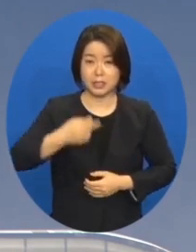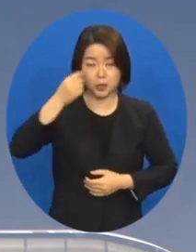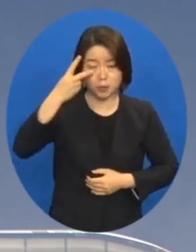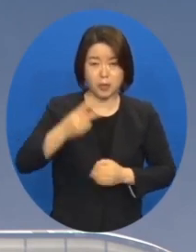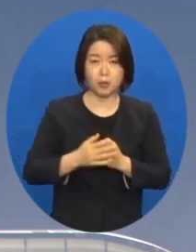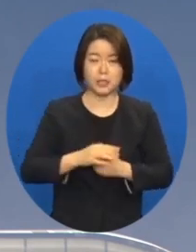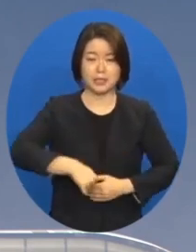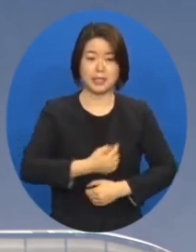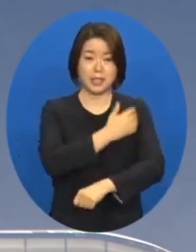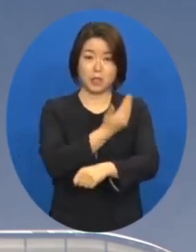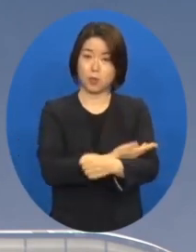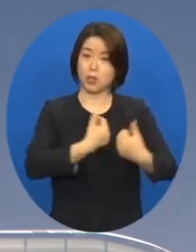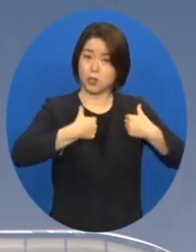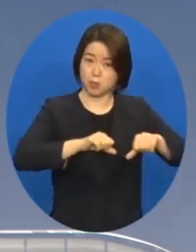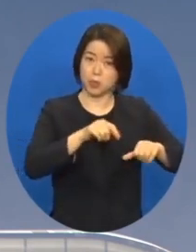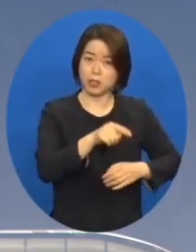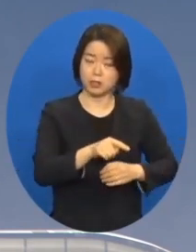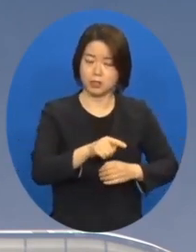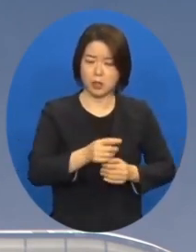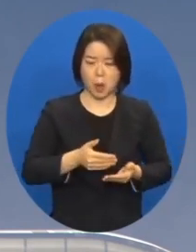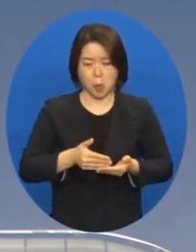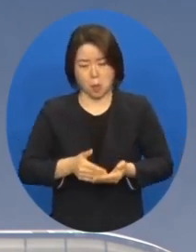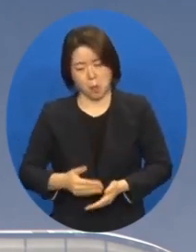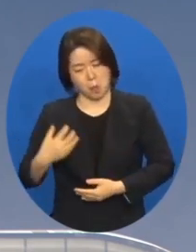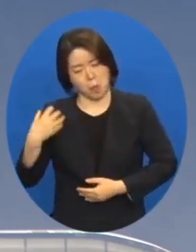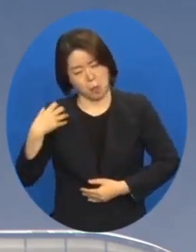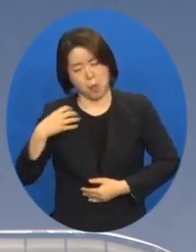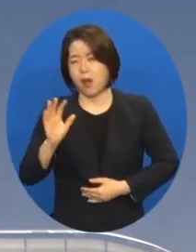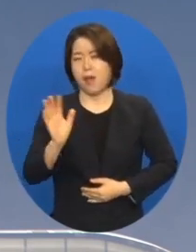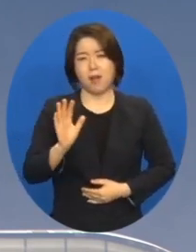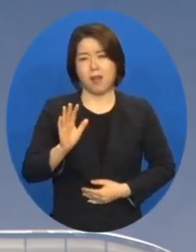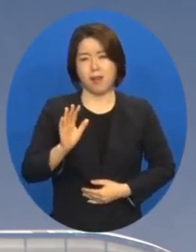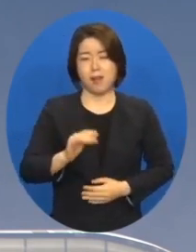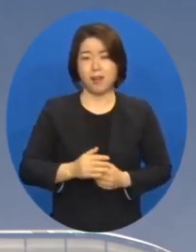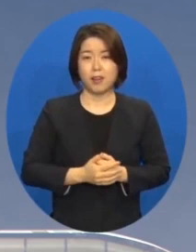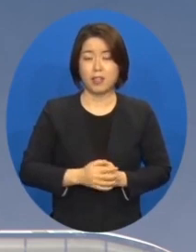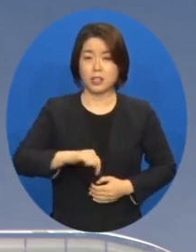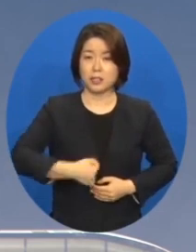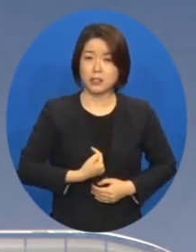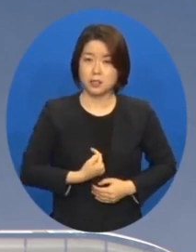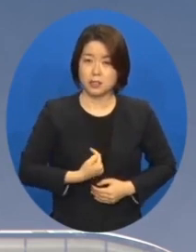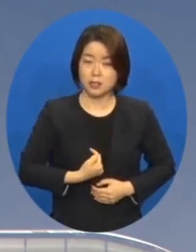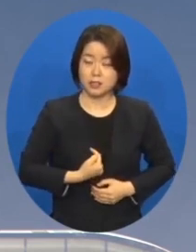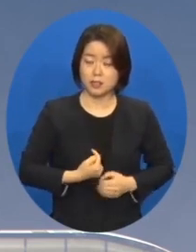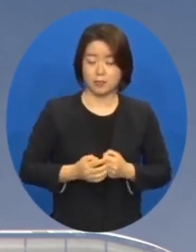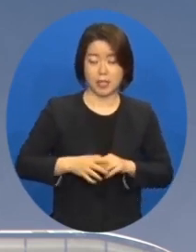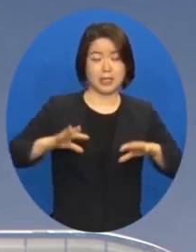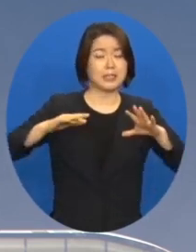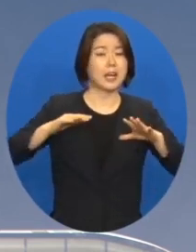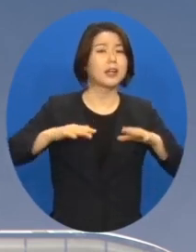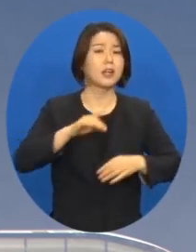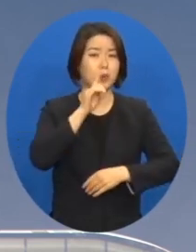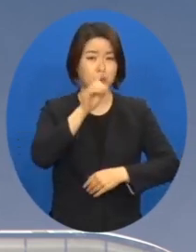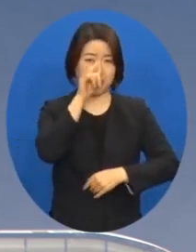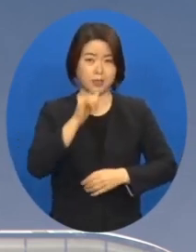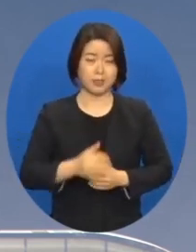권리를 포기하는 것을 무거운 짐으로 여기지 않았습니다. 사도 바울은 그것을 자기의 자랑거리라고